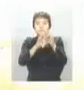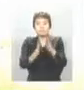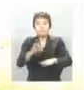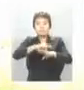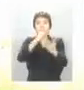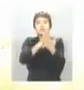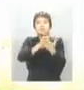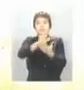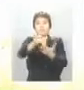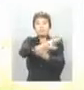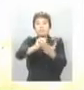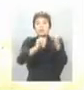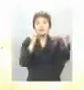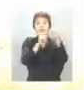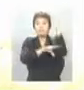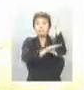ารมหาวิทยาลัยสงคลา